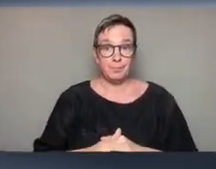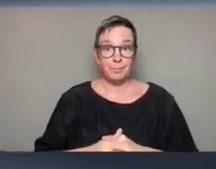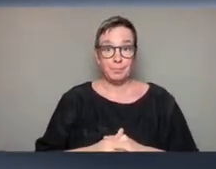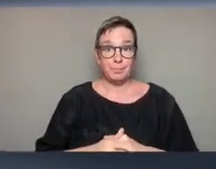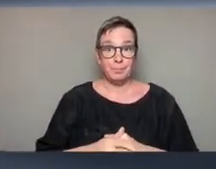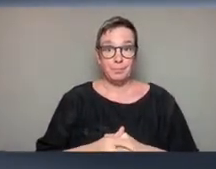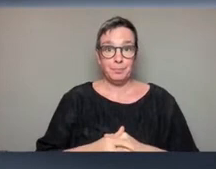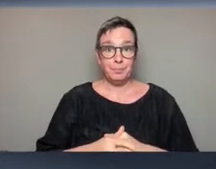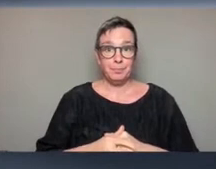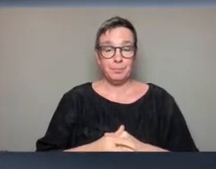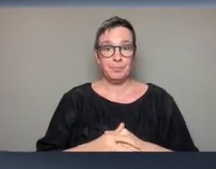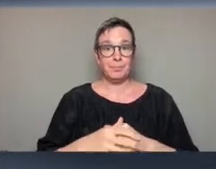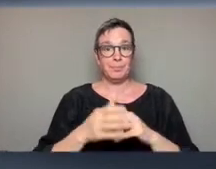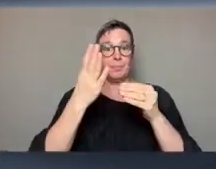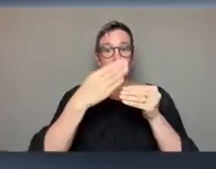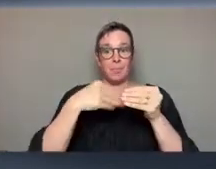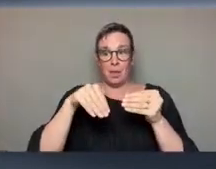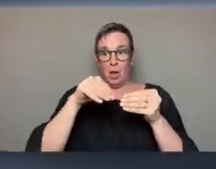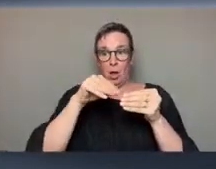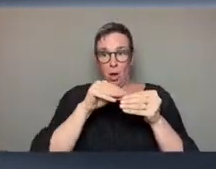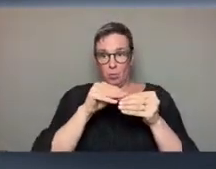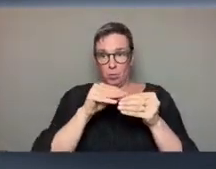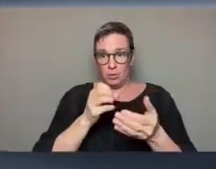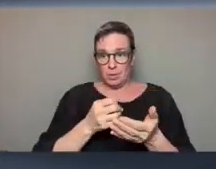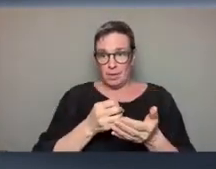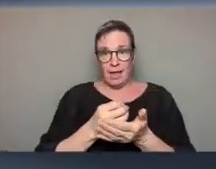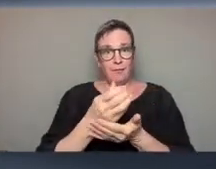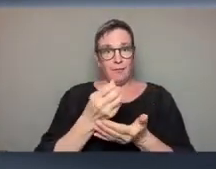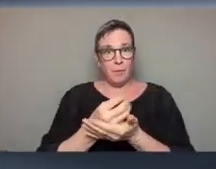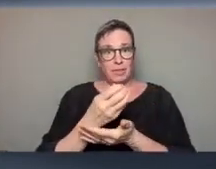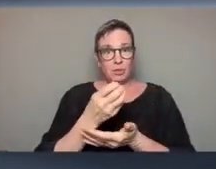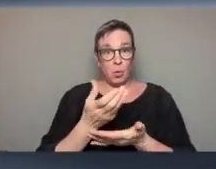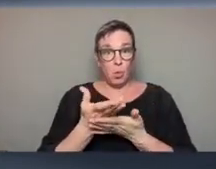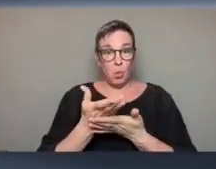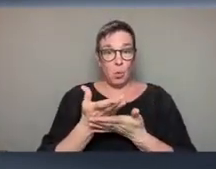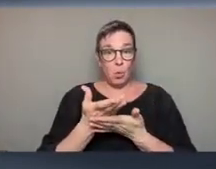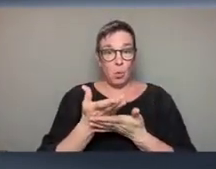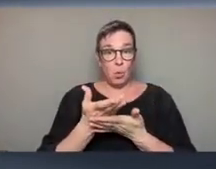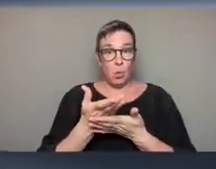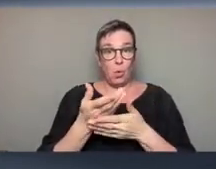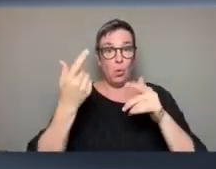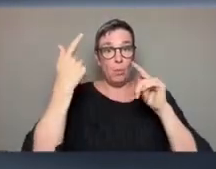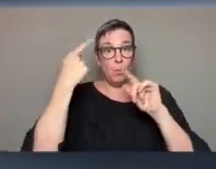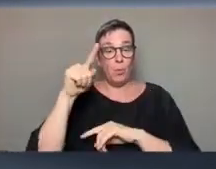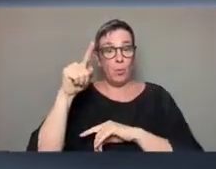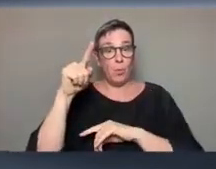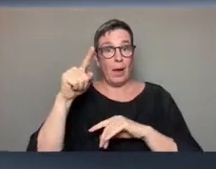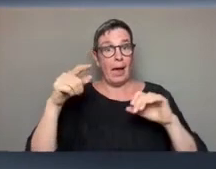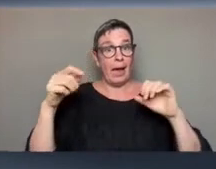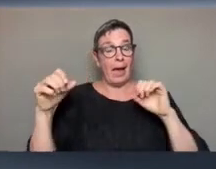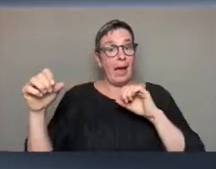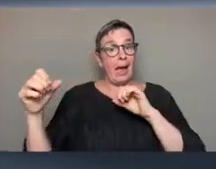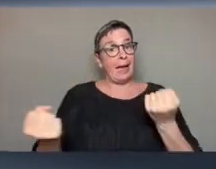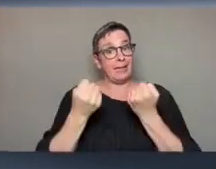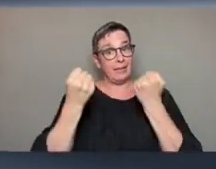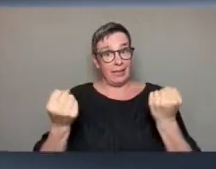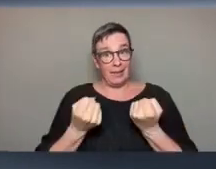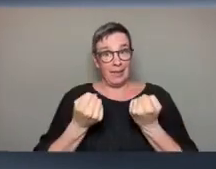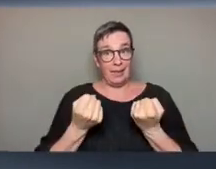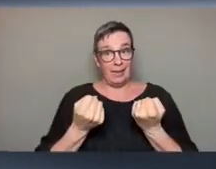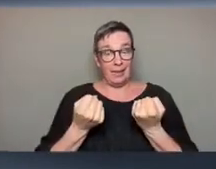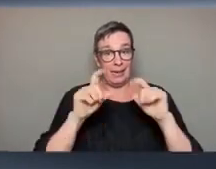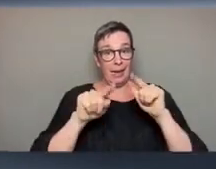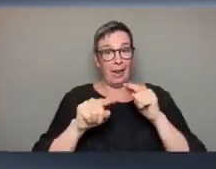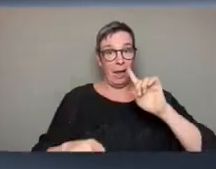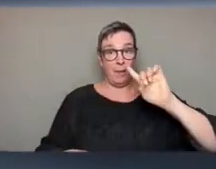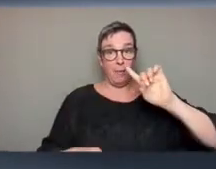En plus de fournir des informations sur l'accessibilité des lieux et celle des activités comme on vient de le voir, il est également important